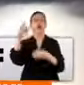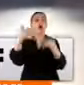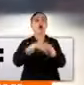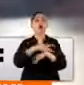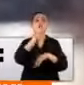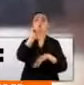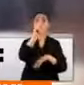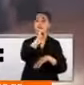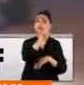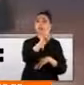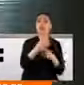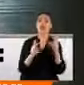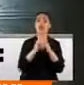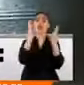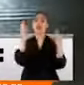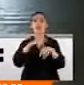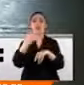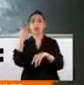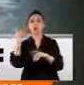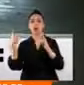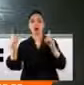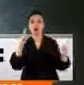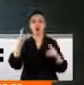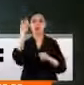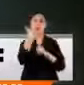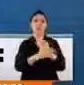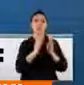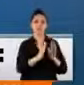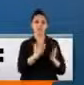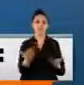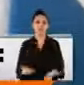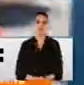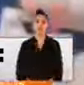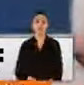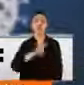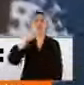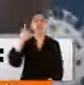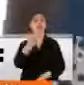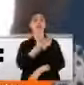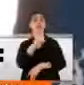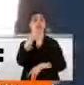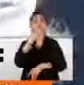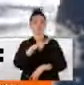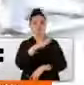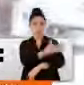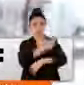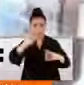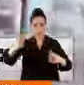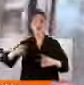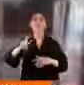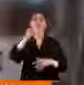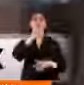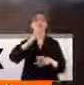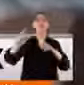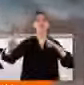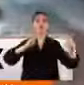sabah 05 arası tüm Türkiye'de uygulanan kısıtlama ise sürecek. Rengi kırmızı olan illerde kafe ve restoranlar hafta içi